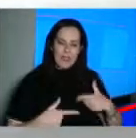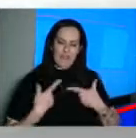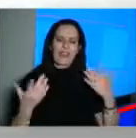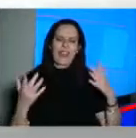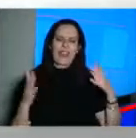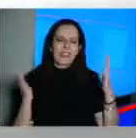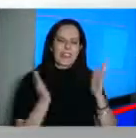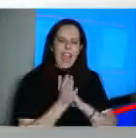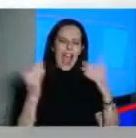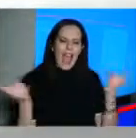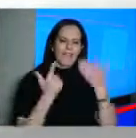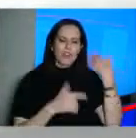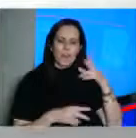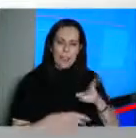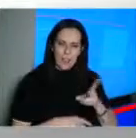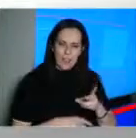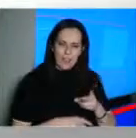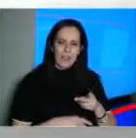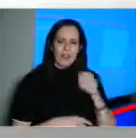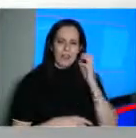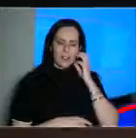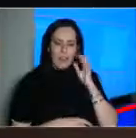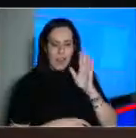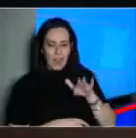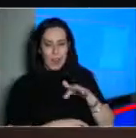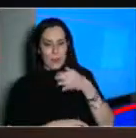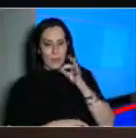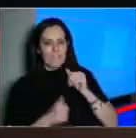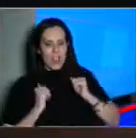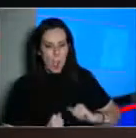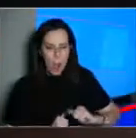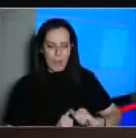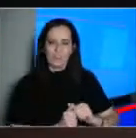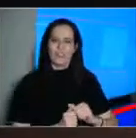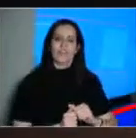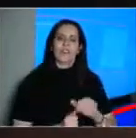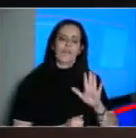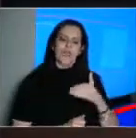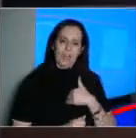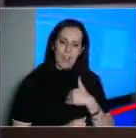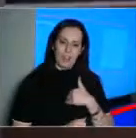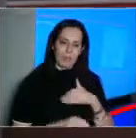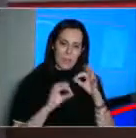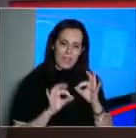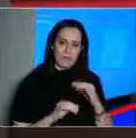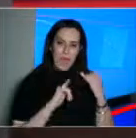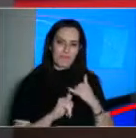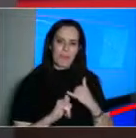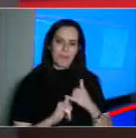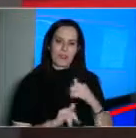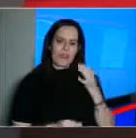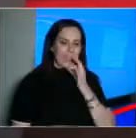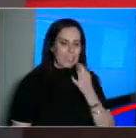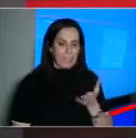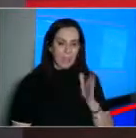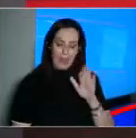שהיו בעיראק, במועדונים. או גם בקפה נוח. גם בקפה נוח. ואנחנו בעצם מביאים את זה לקהל